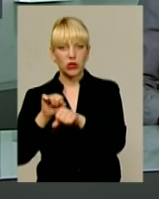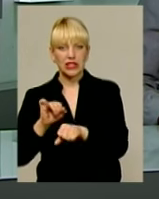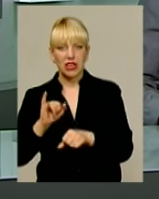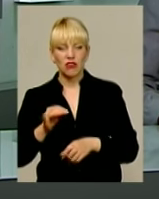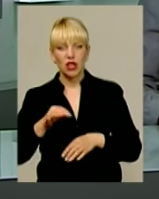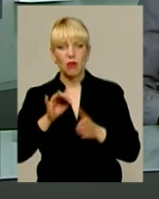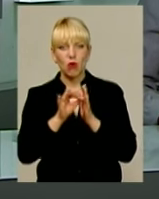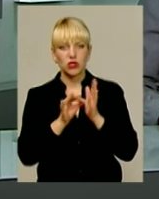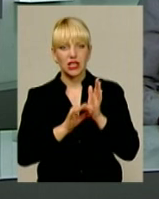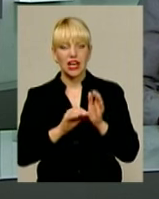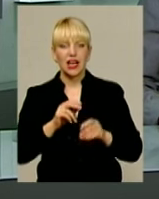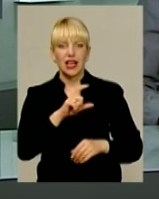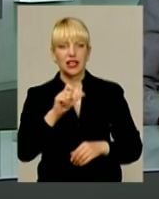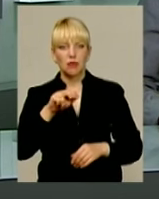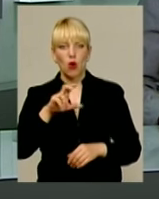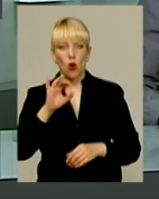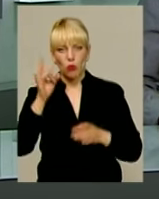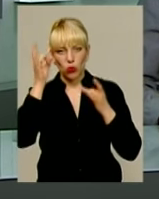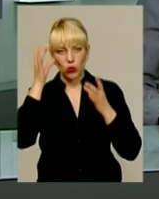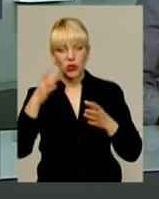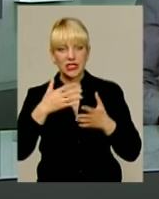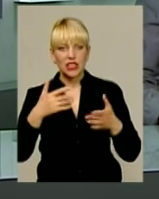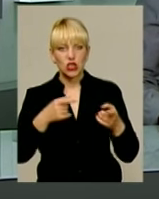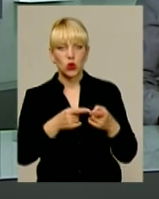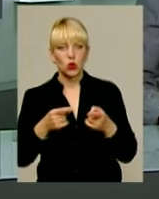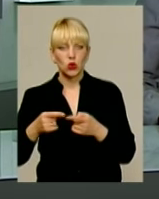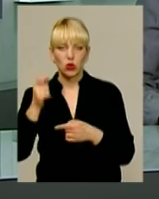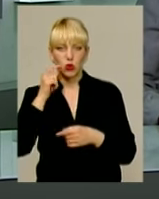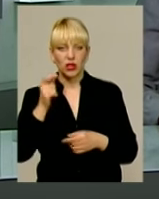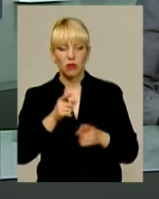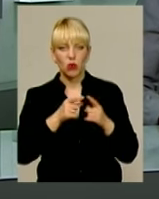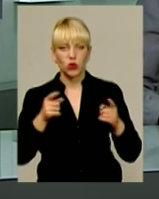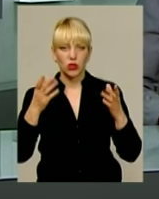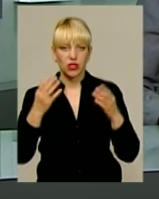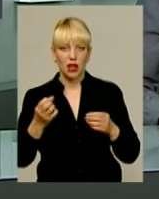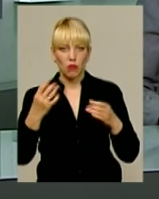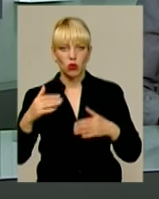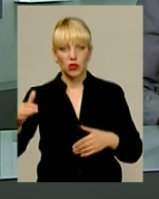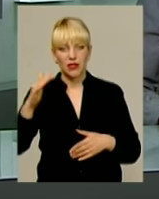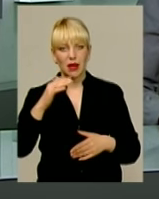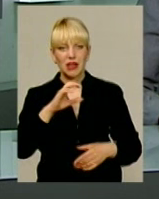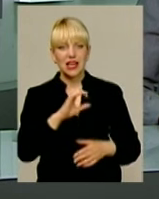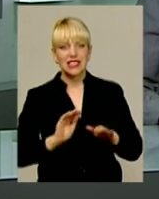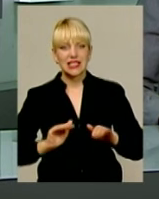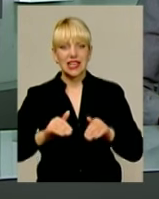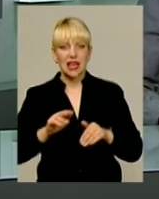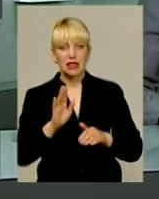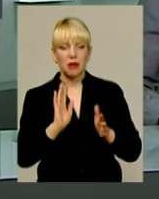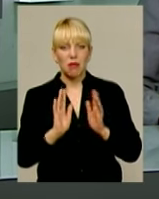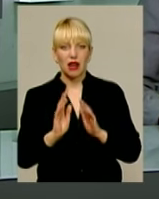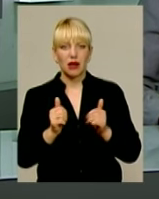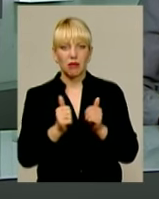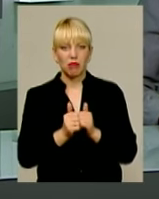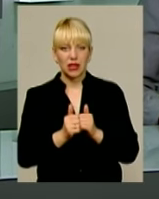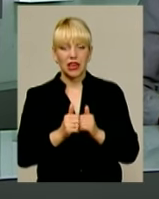поціновувачів хіп-хоп-культури з різних куточків України. Протягом Дня Простонева у скейт-парку біля Палацу творчості дітей та